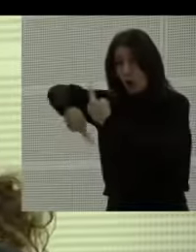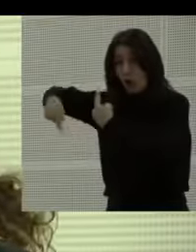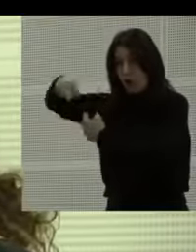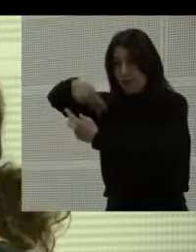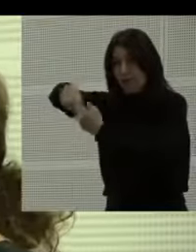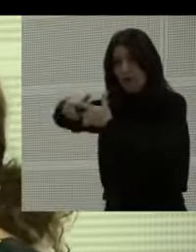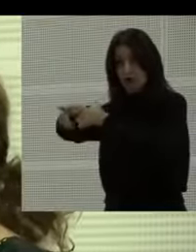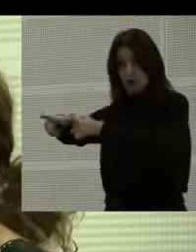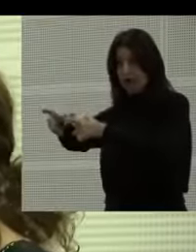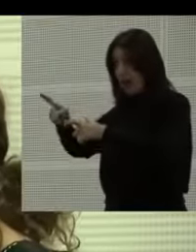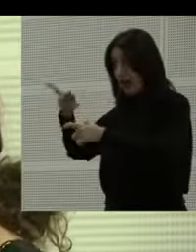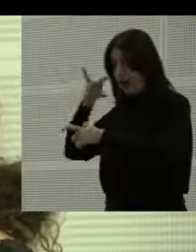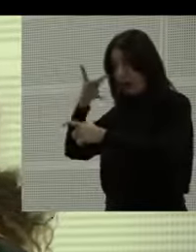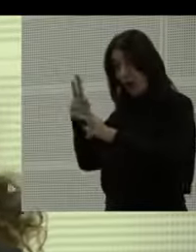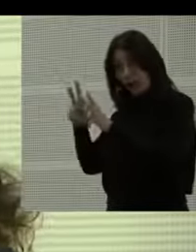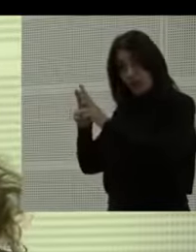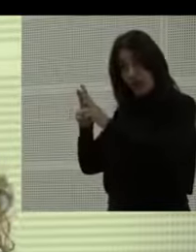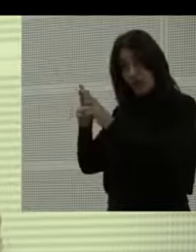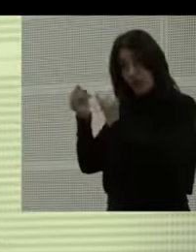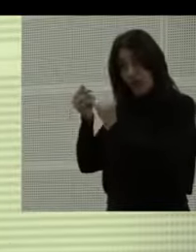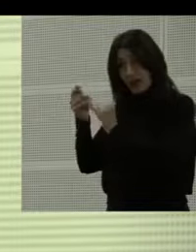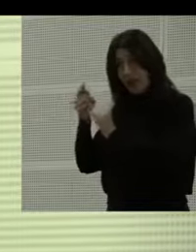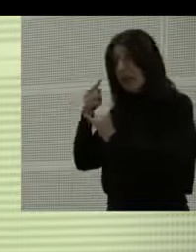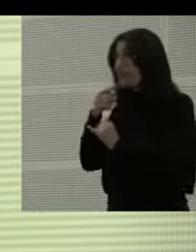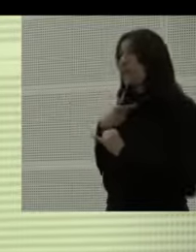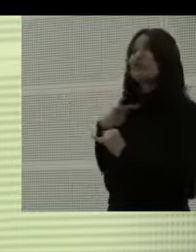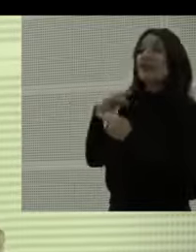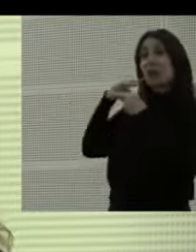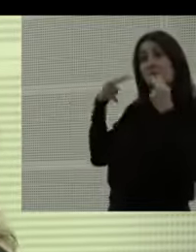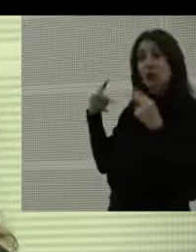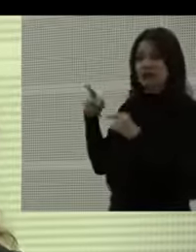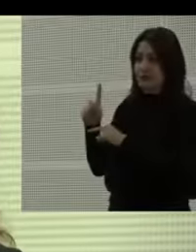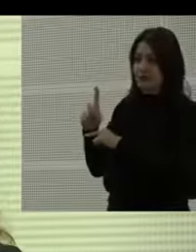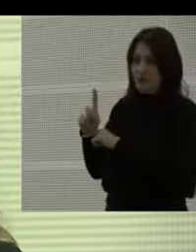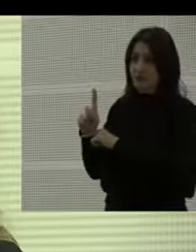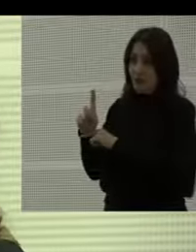che mi dicessero esattamente queste cose.